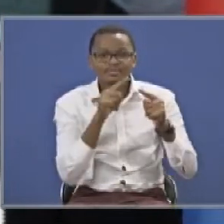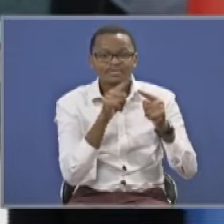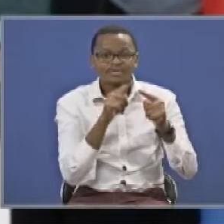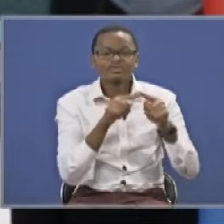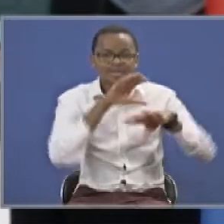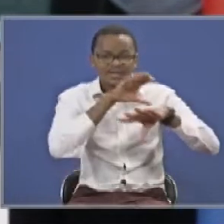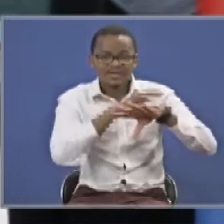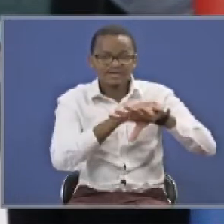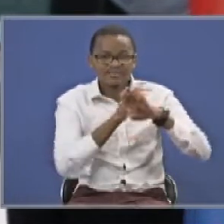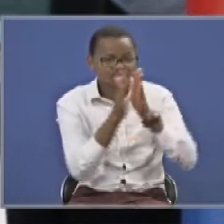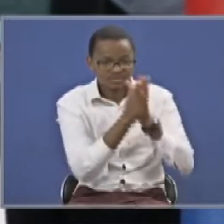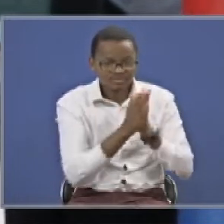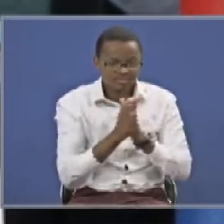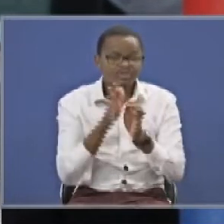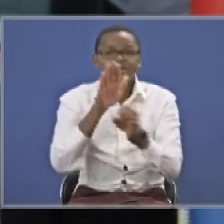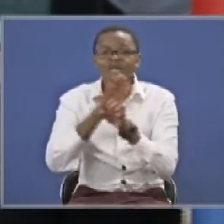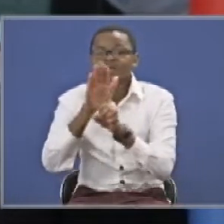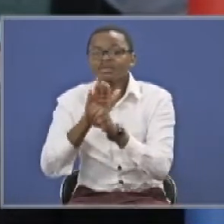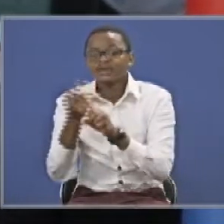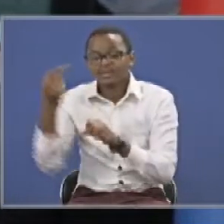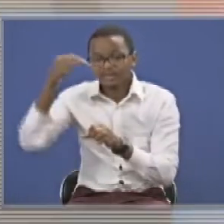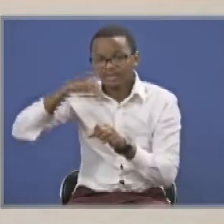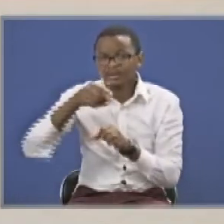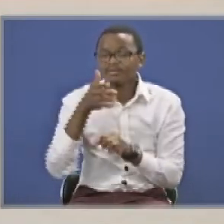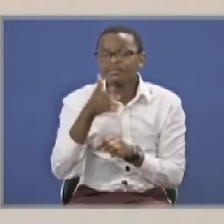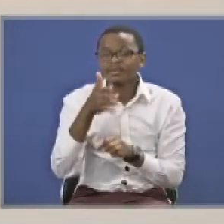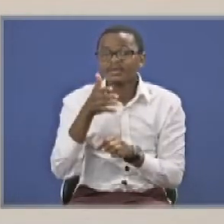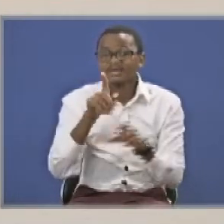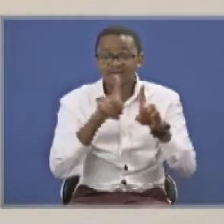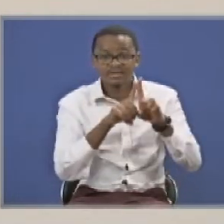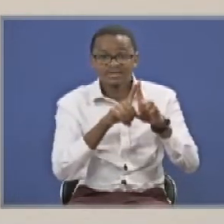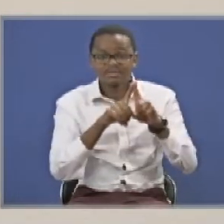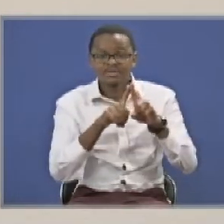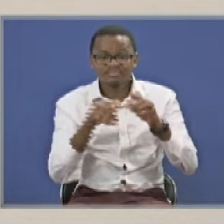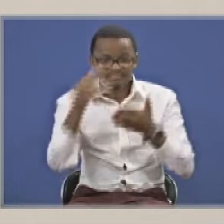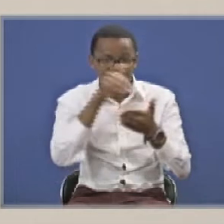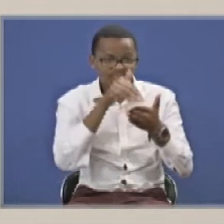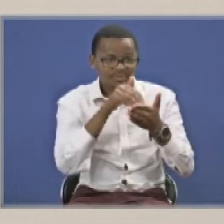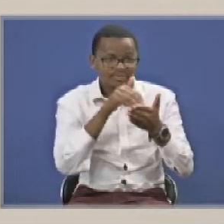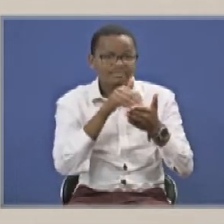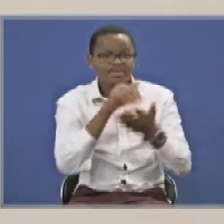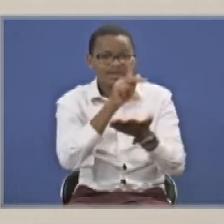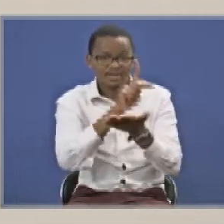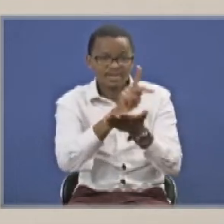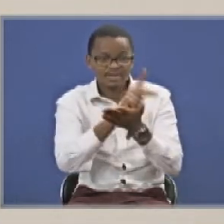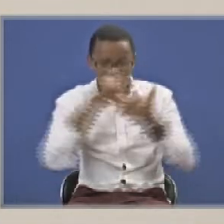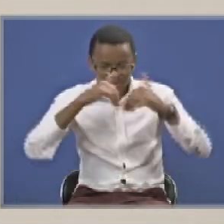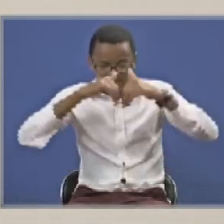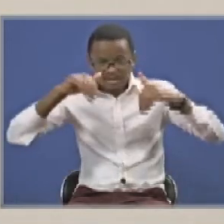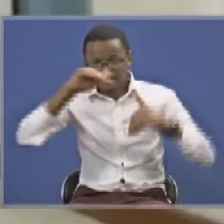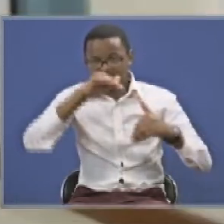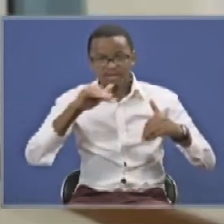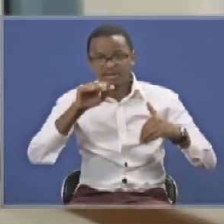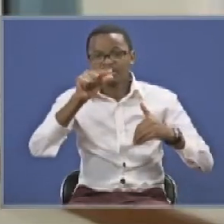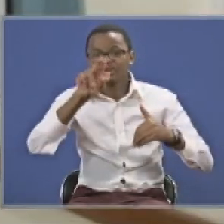tupate visa vingi vikija hapa. Kando na kituo hicho, serikali ya kaunti imetenga sehemu za karantini katika maeneo